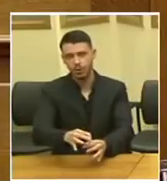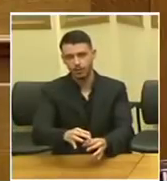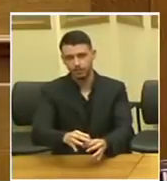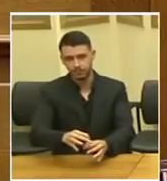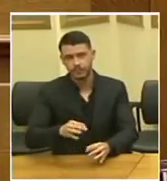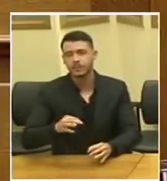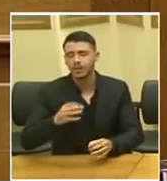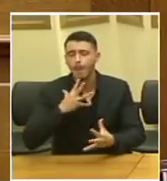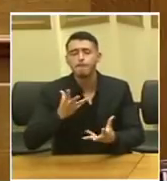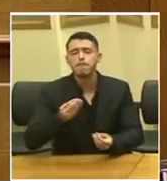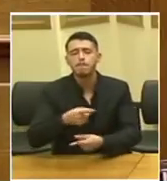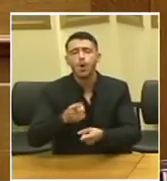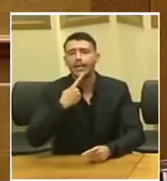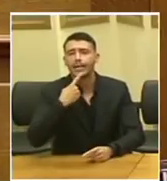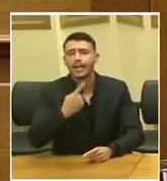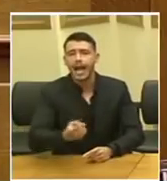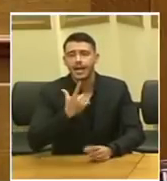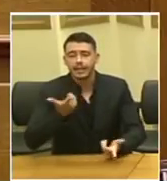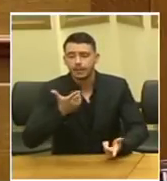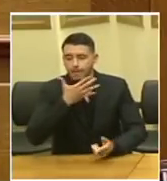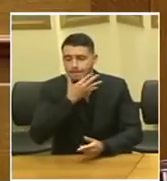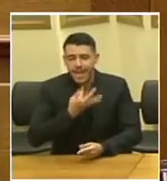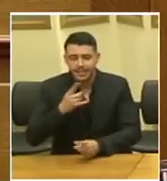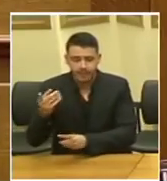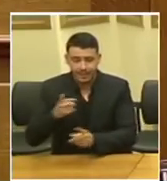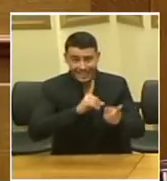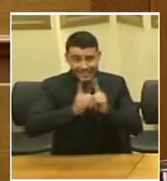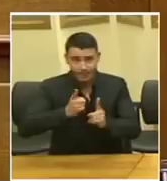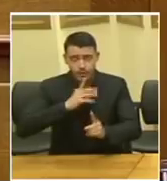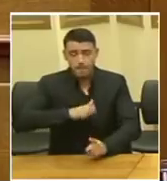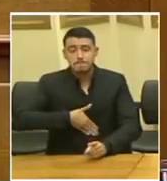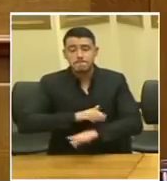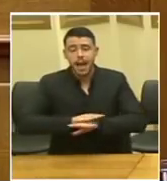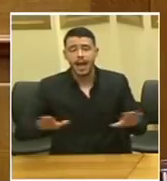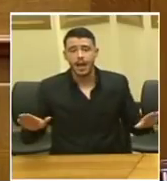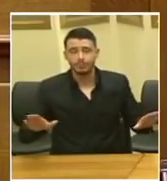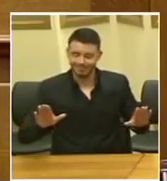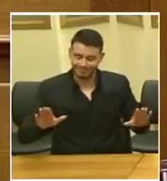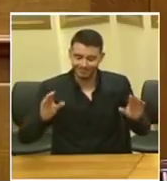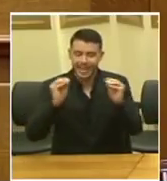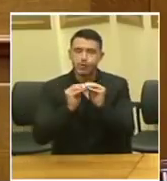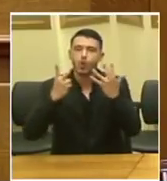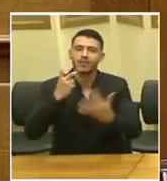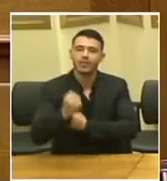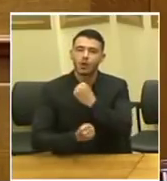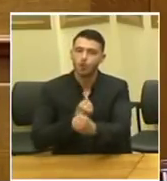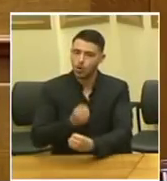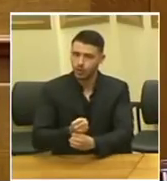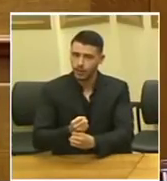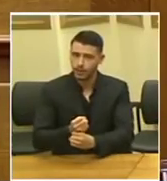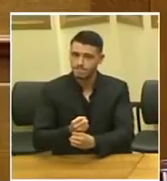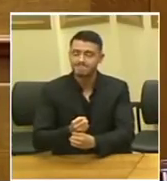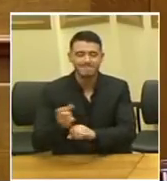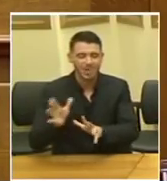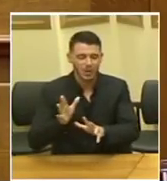τετελεσμένα. Αλλά δεν μας λένε, σε αυτά τα 27 χρόνια ή πιο σωστά στα